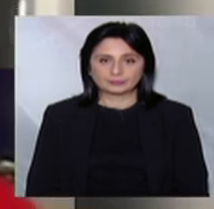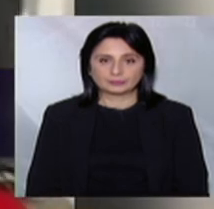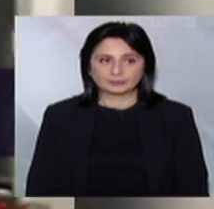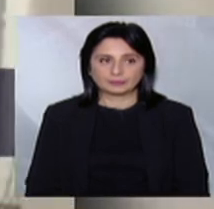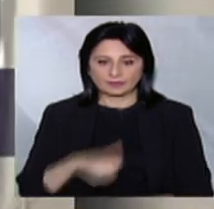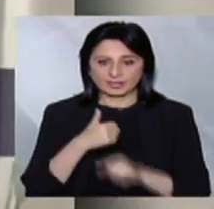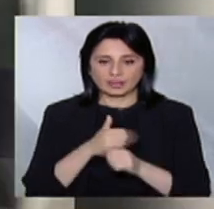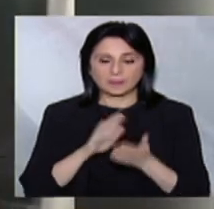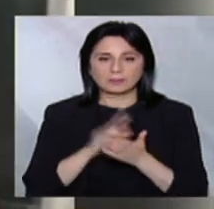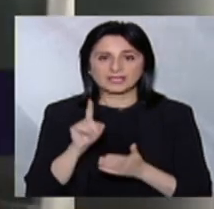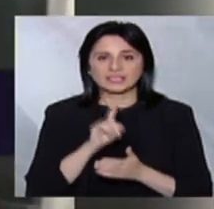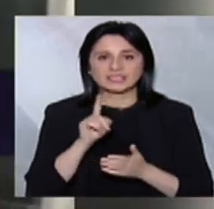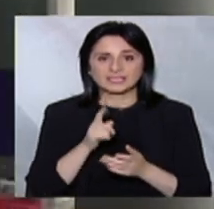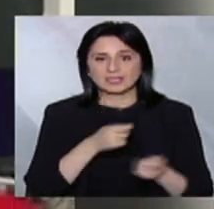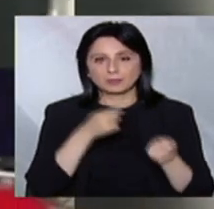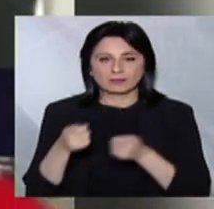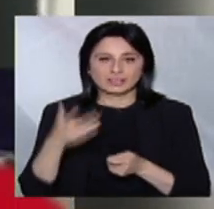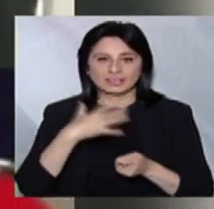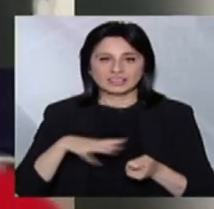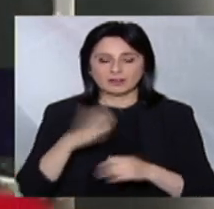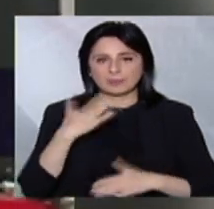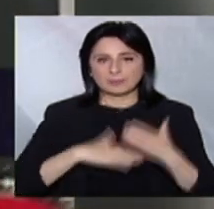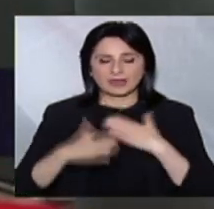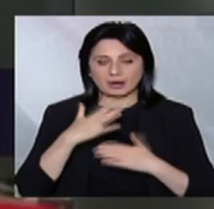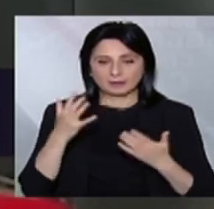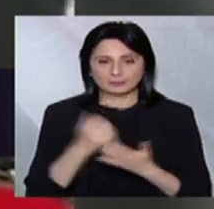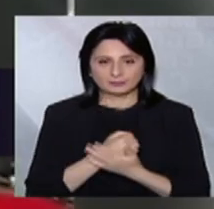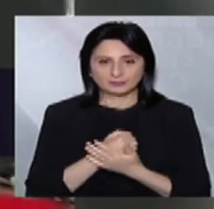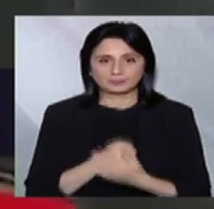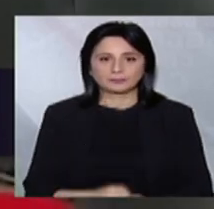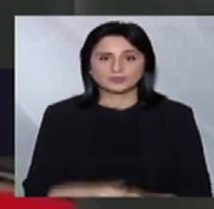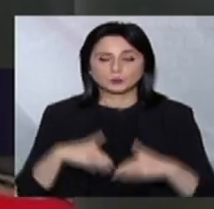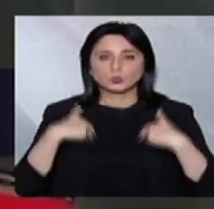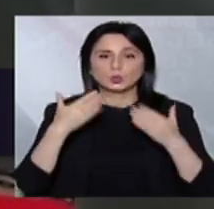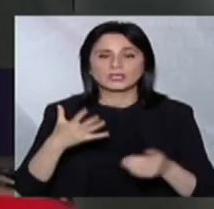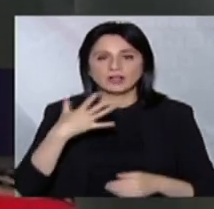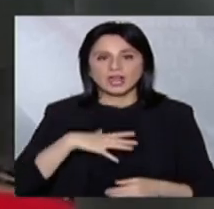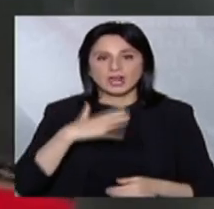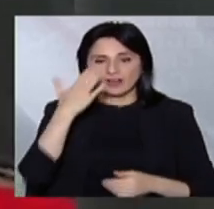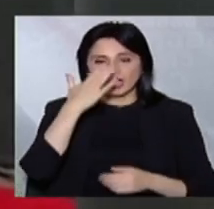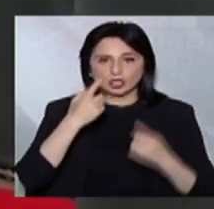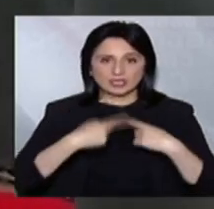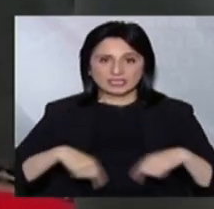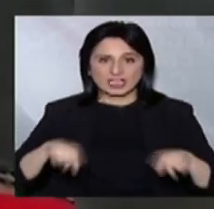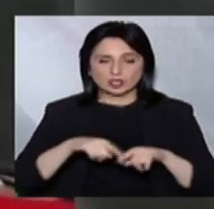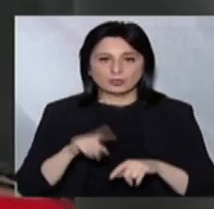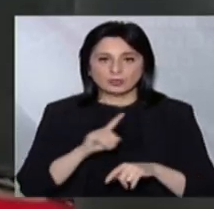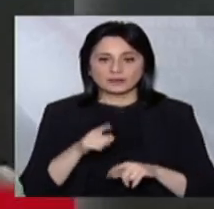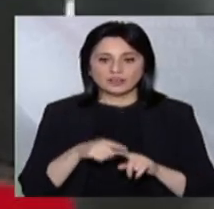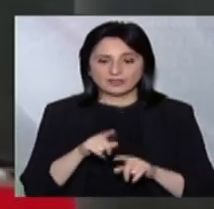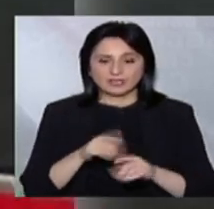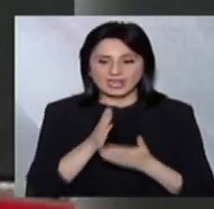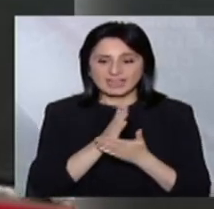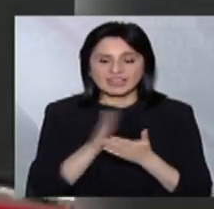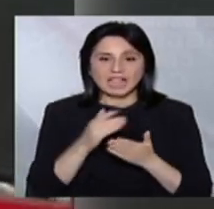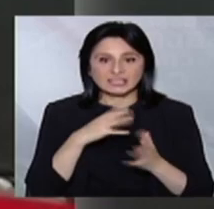პავერ პრიზებს ამოვიღეთ. მოგაქვს საქართველოსში მიხარია და ულოცავ ქართულ კინოსაზოგადოებას, იმიტომ რომ ეს რაღაცა მე ნაწილი